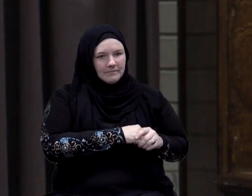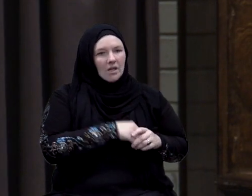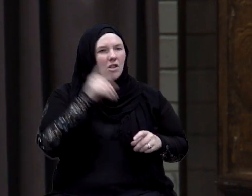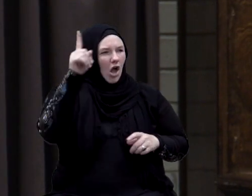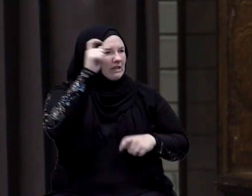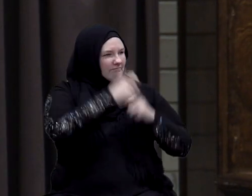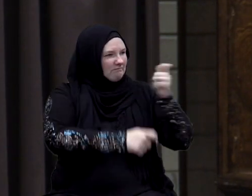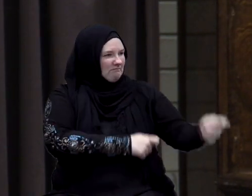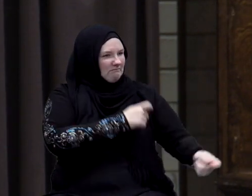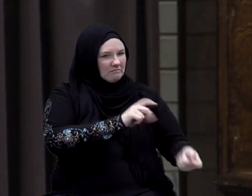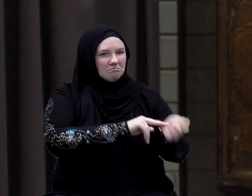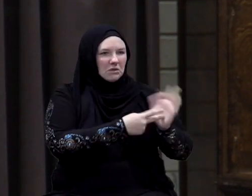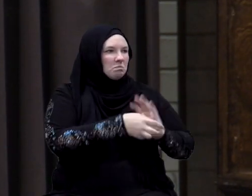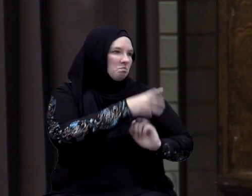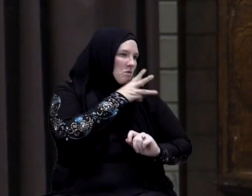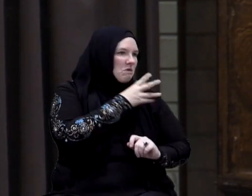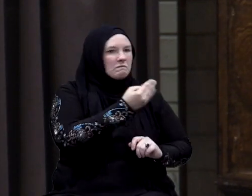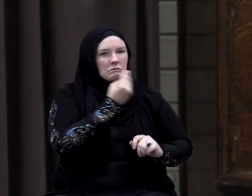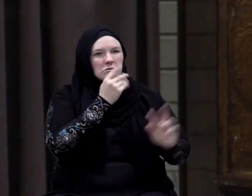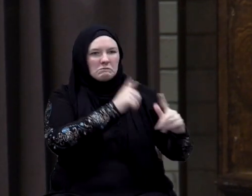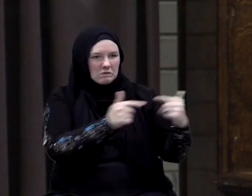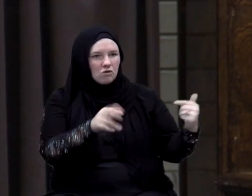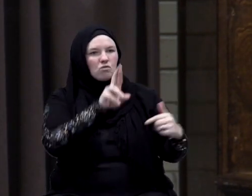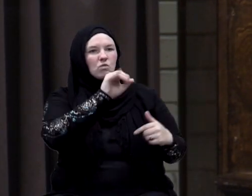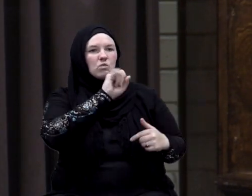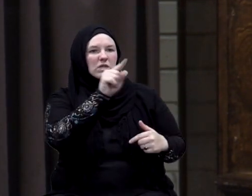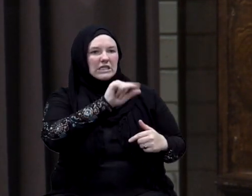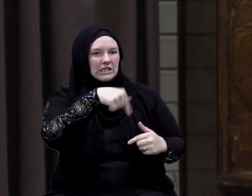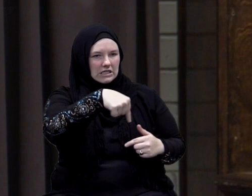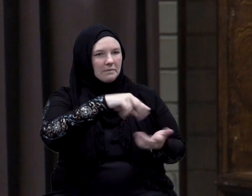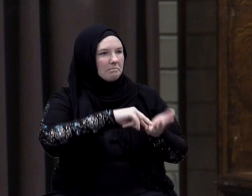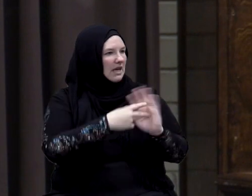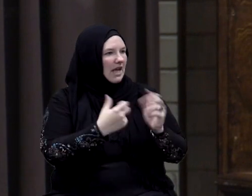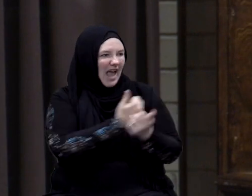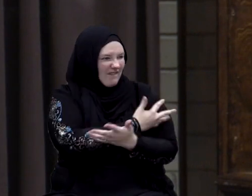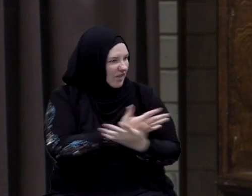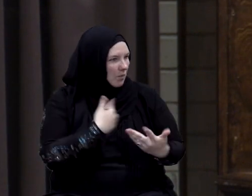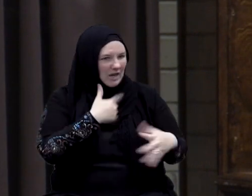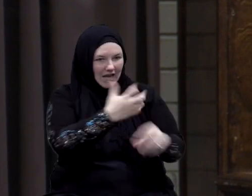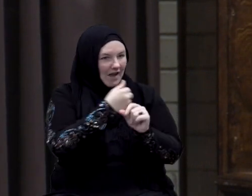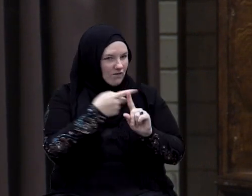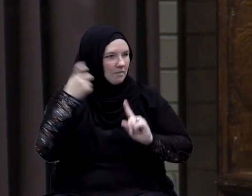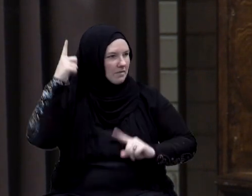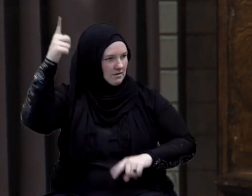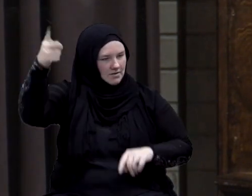that إِنَّ الرِّزْقَ لَيَطْلُبُ أَحَدَكُمْ كَمَا يَطْلُبُهُ